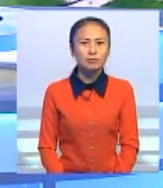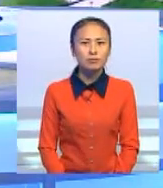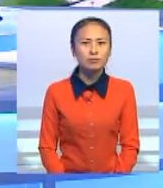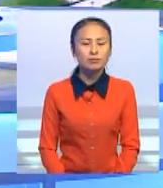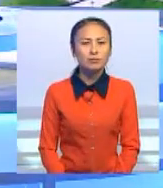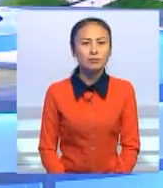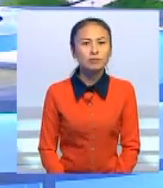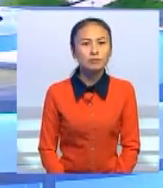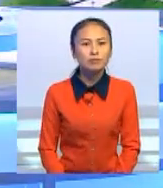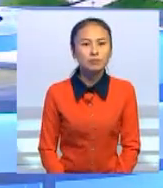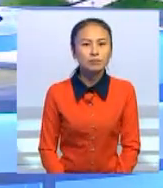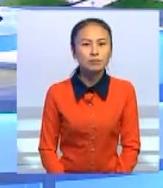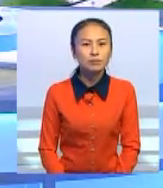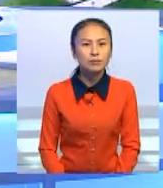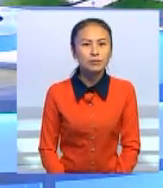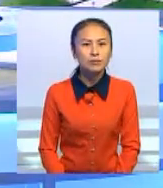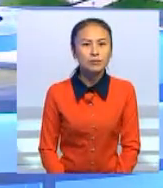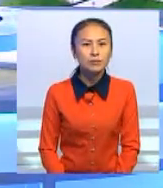өзіңізде.